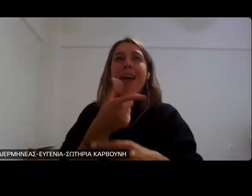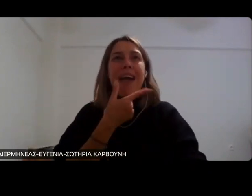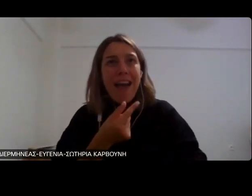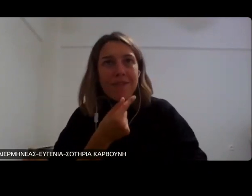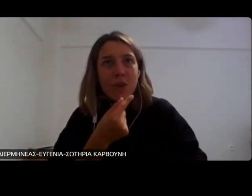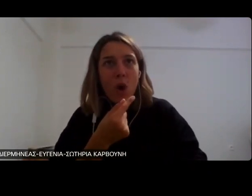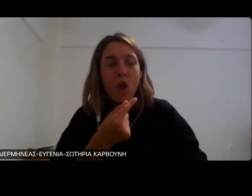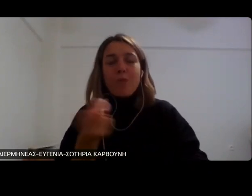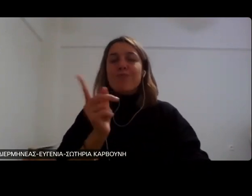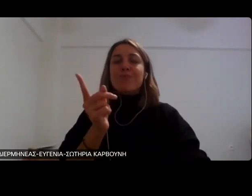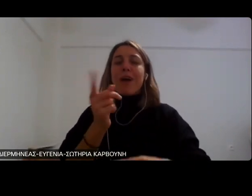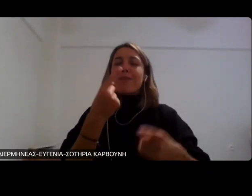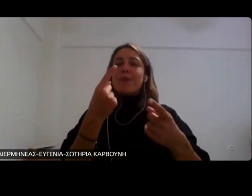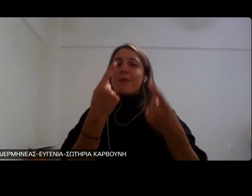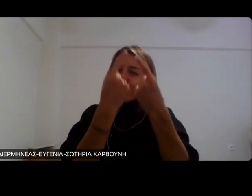μαγική λύση.